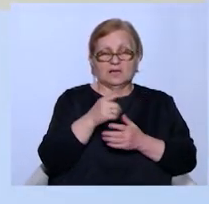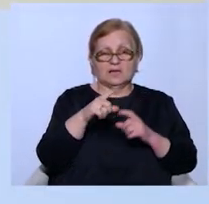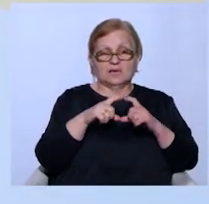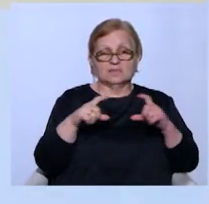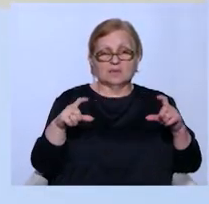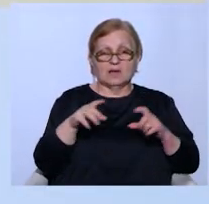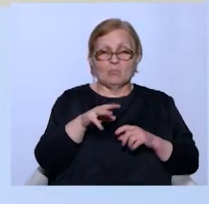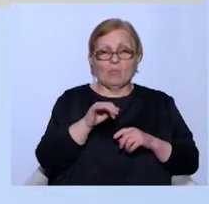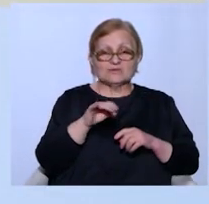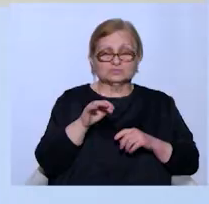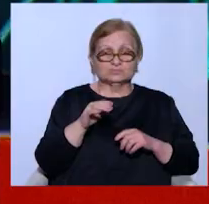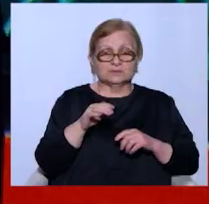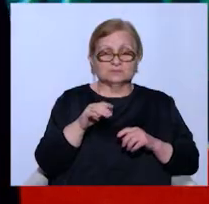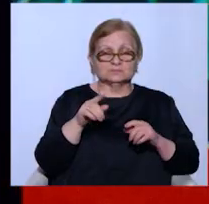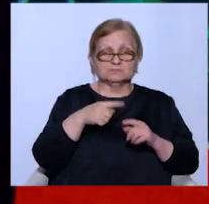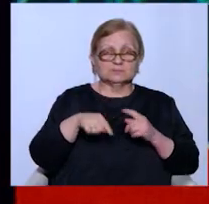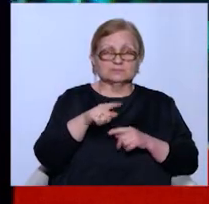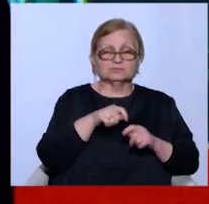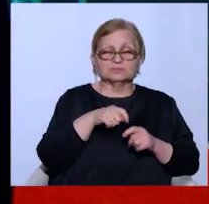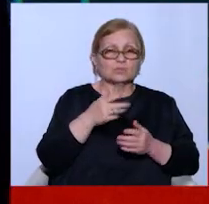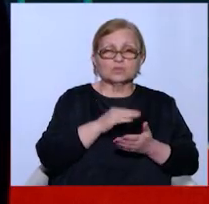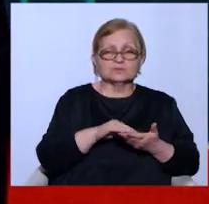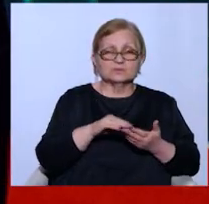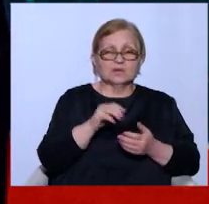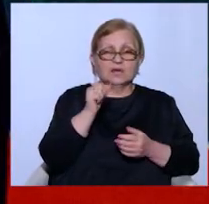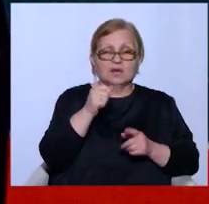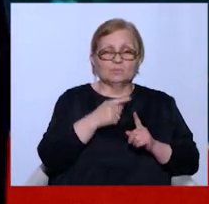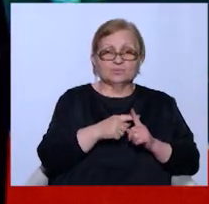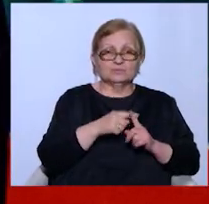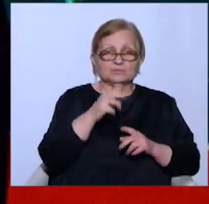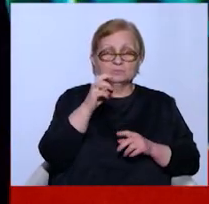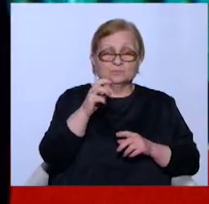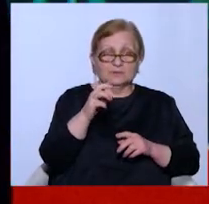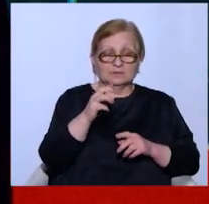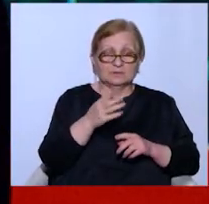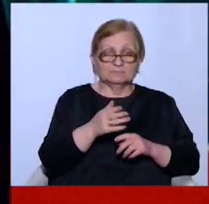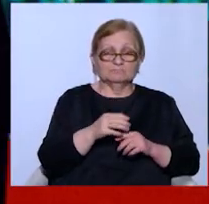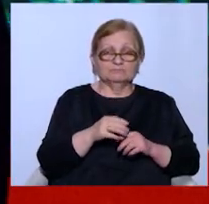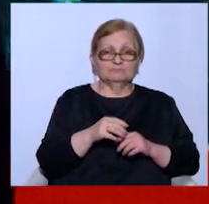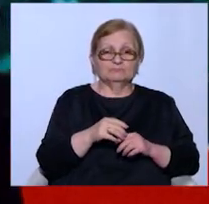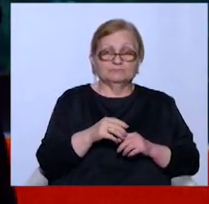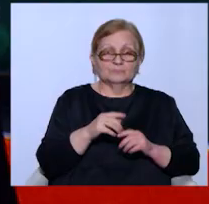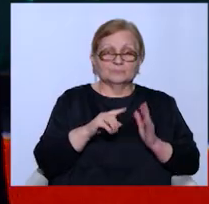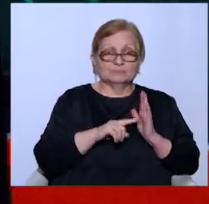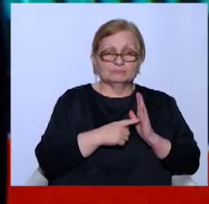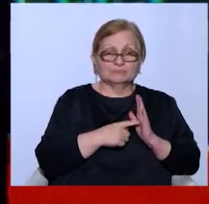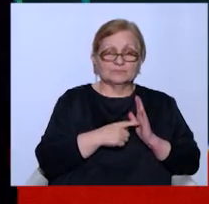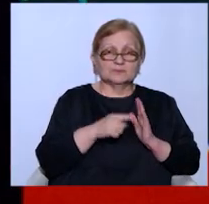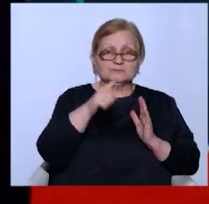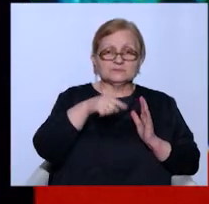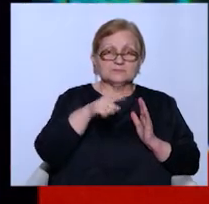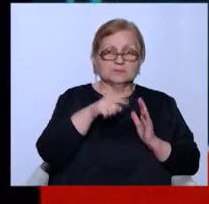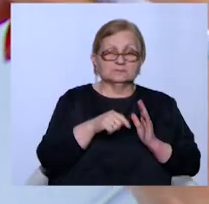მართკუთხედის ფართობი როგორ უნდა ჩავწეროთ? a პლუს b, იმიტომ რომ სიგრძე არის a პლუს b, გავამრავლოთ